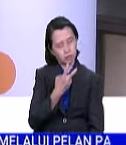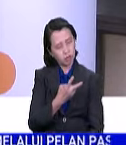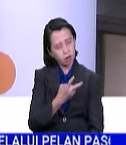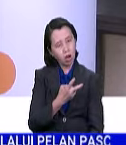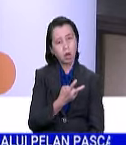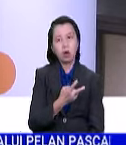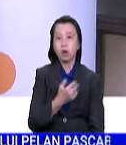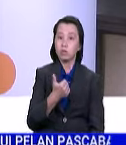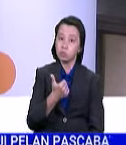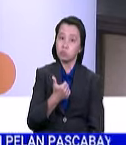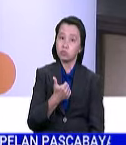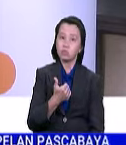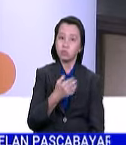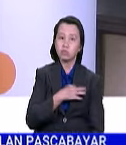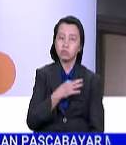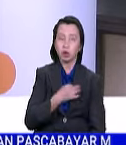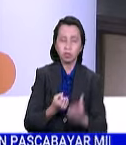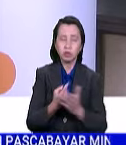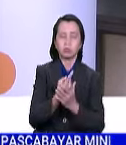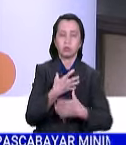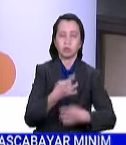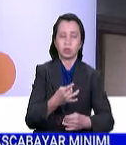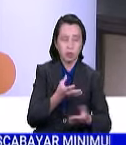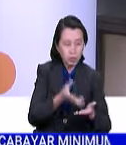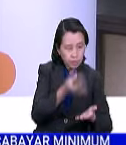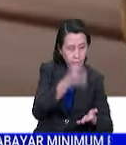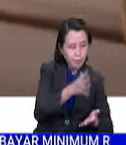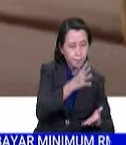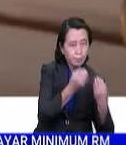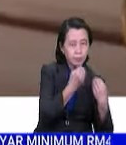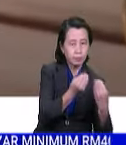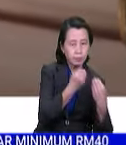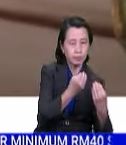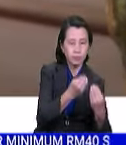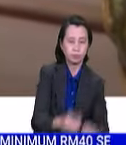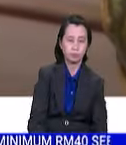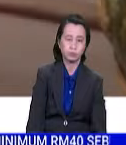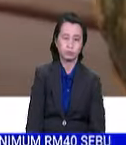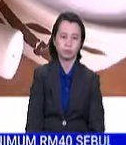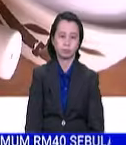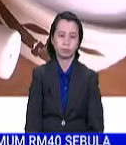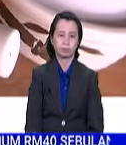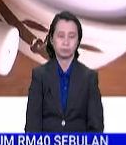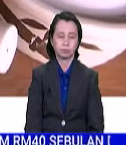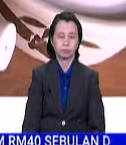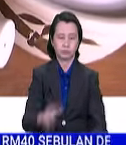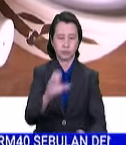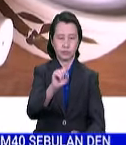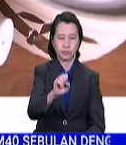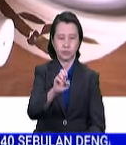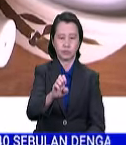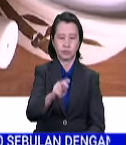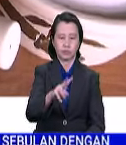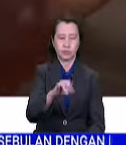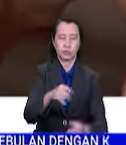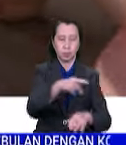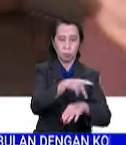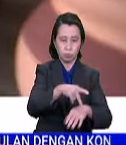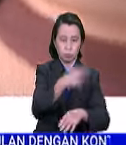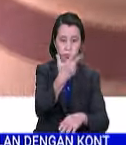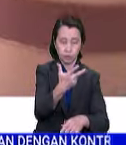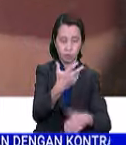timbulnya minat. Lepas tu belajar melalui mak je. Tidak terhenti di situ, seni menguli labu Pulau Tiga